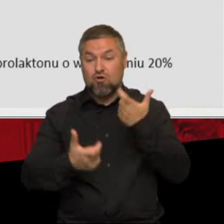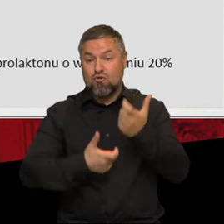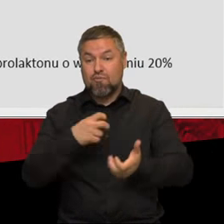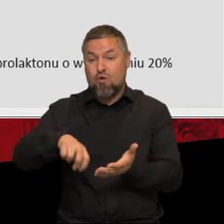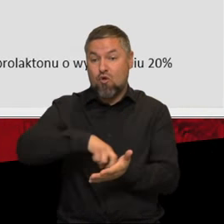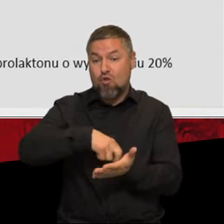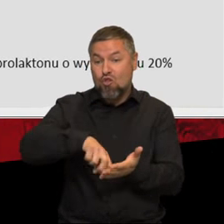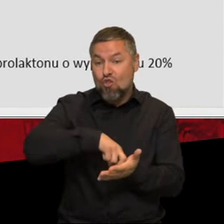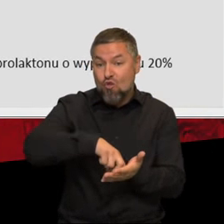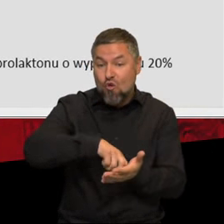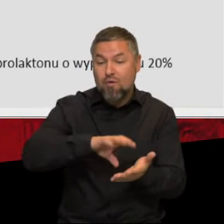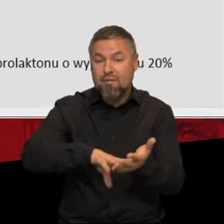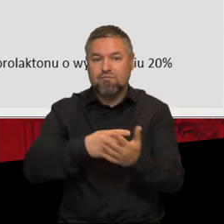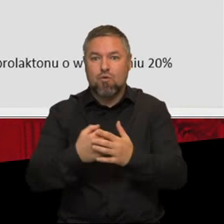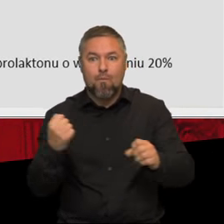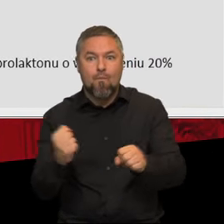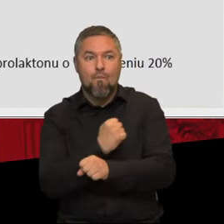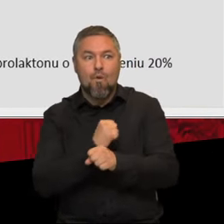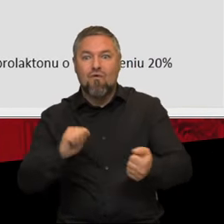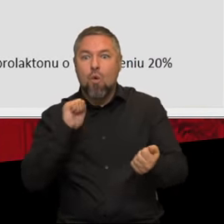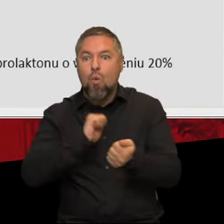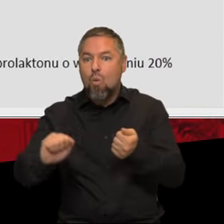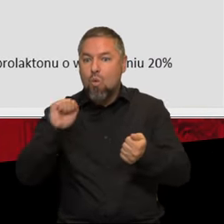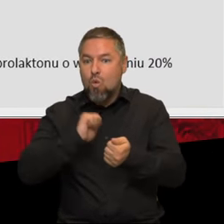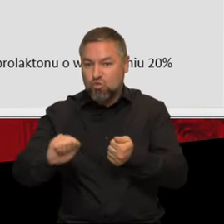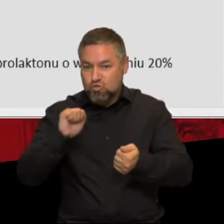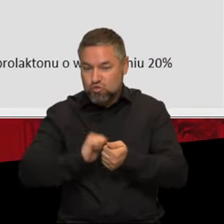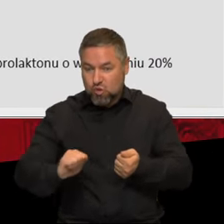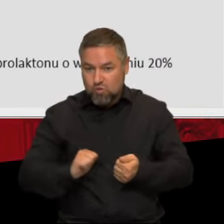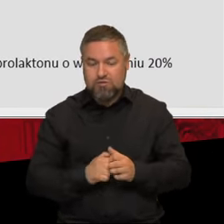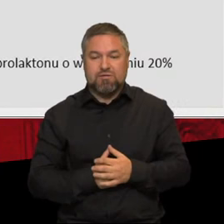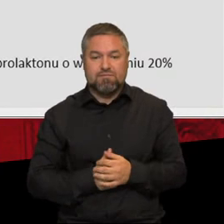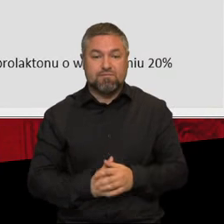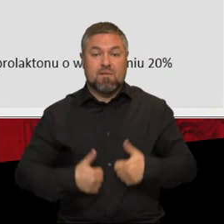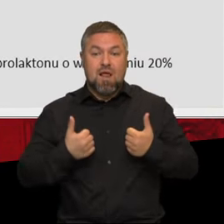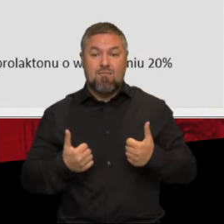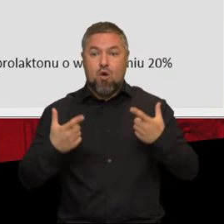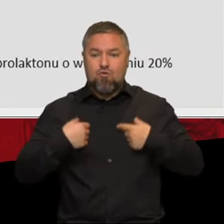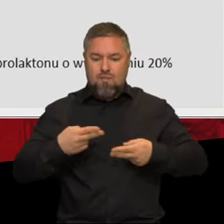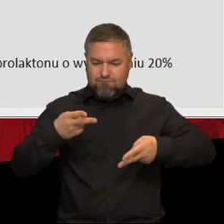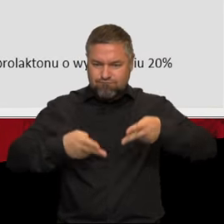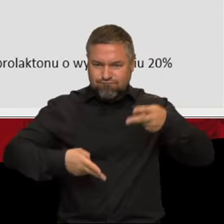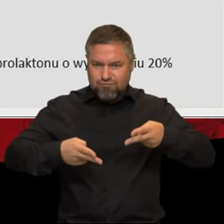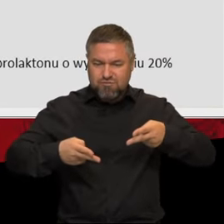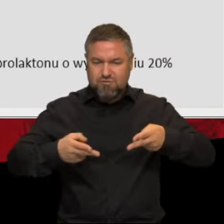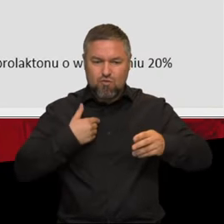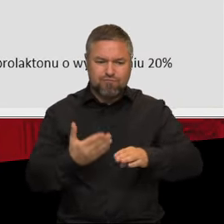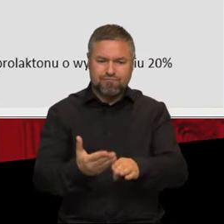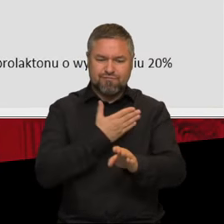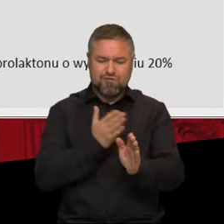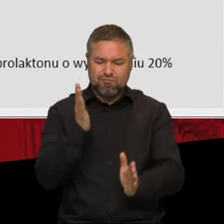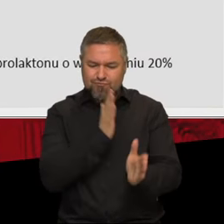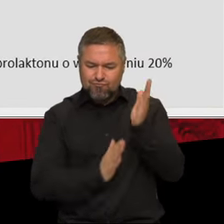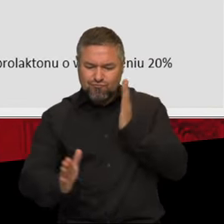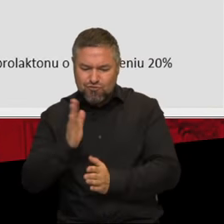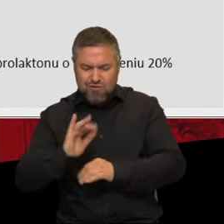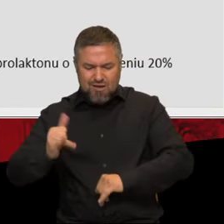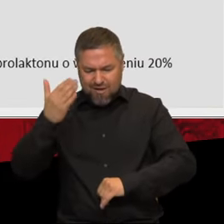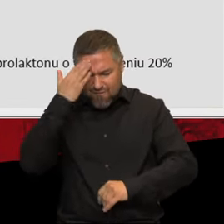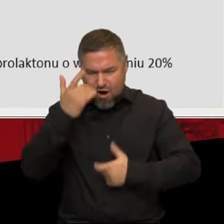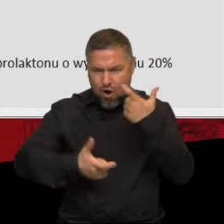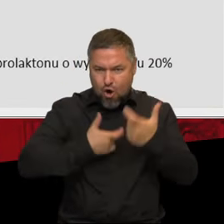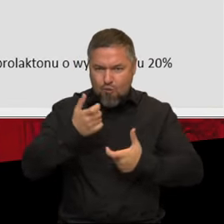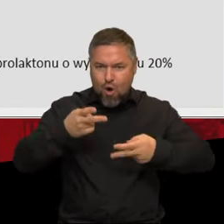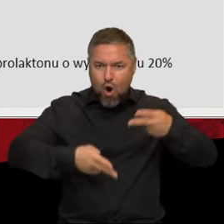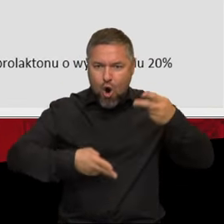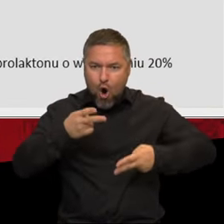wydruku jakichś poważnych uszkodzeń, aby chirurg mógł się wręcz przygotować do danej